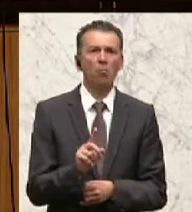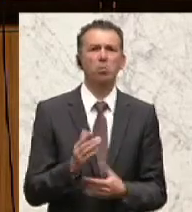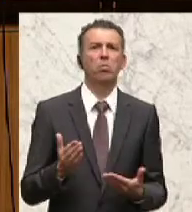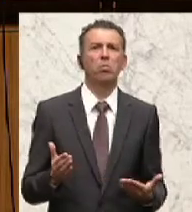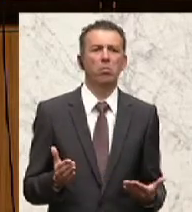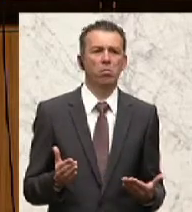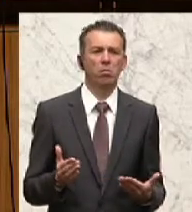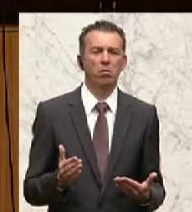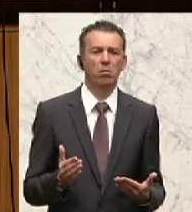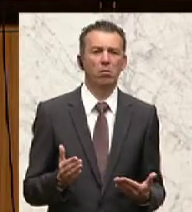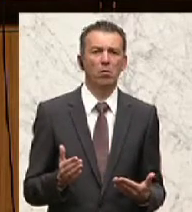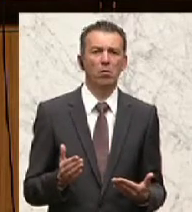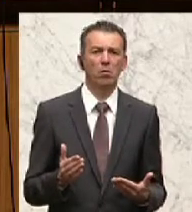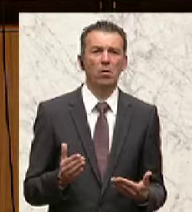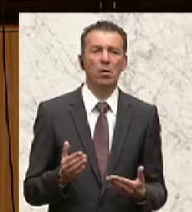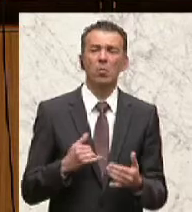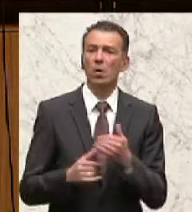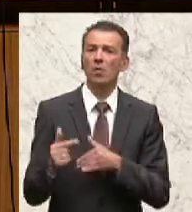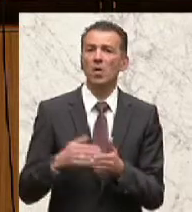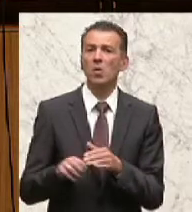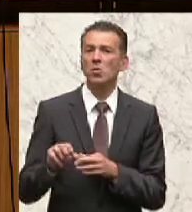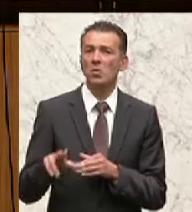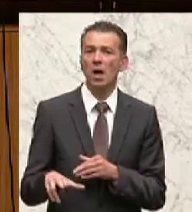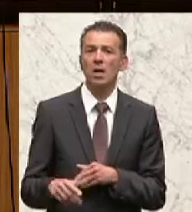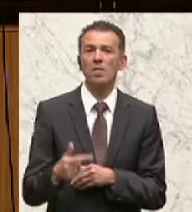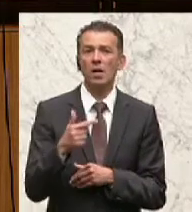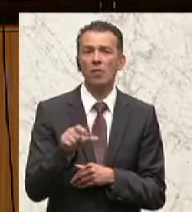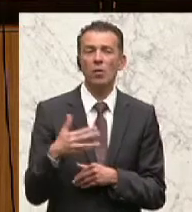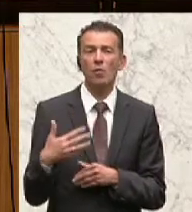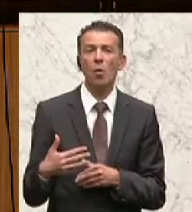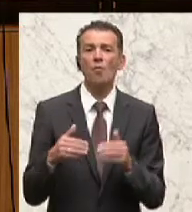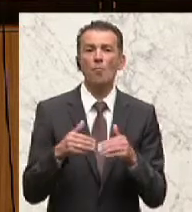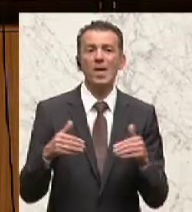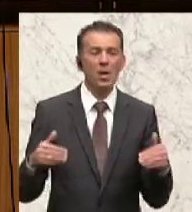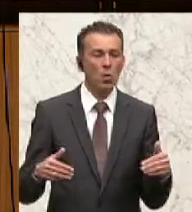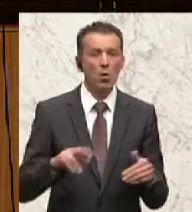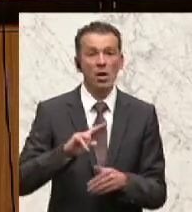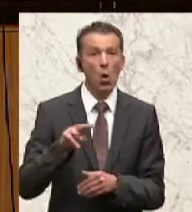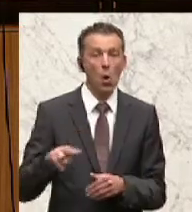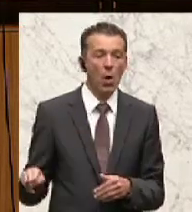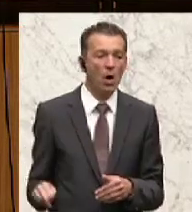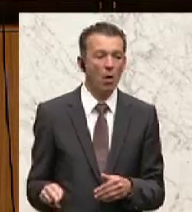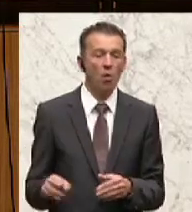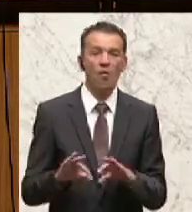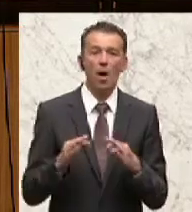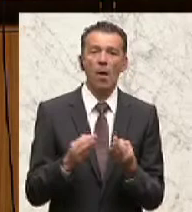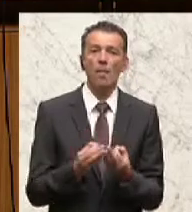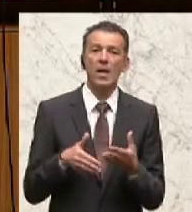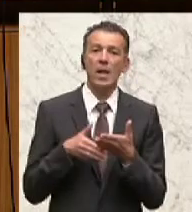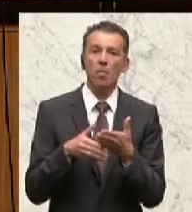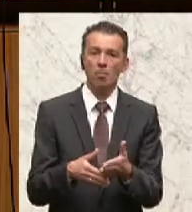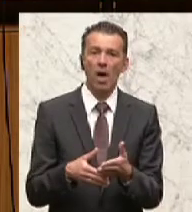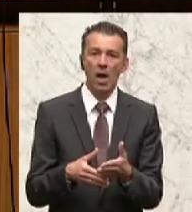Jahre 2013 205 Millionen Euro an Familienbeihilfe ins Ausland